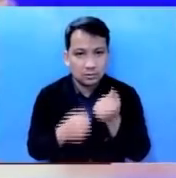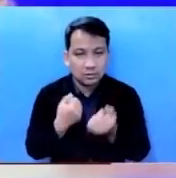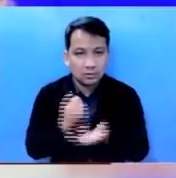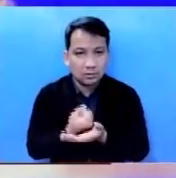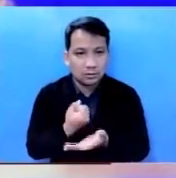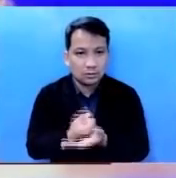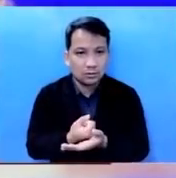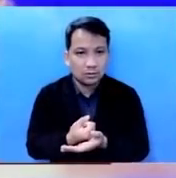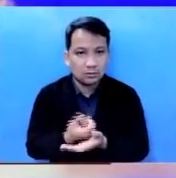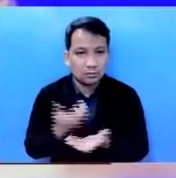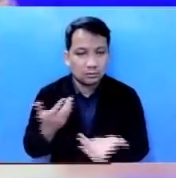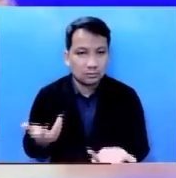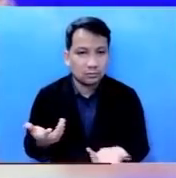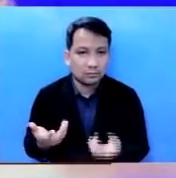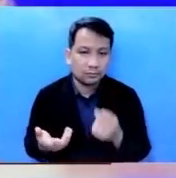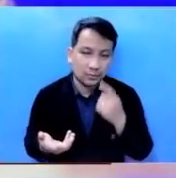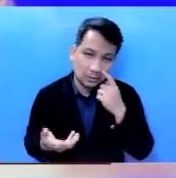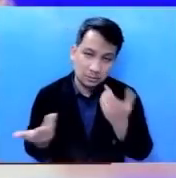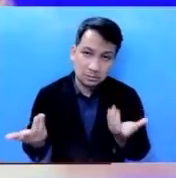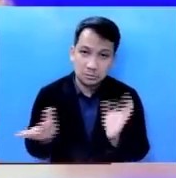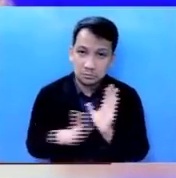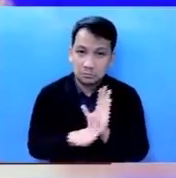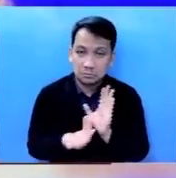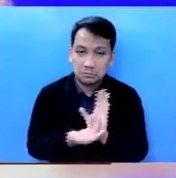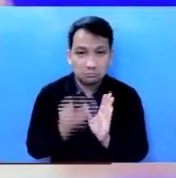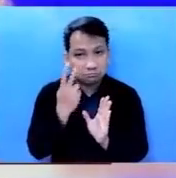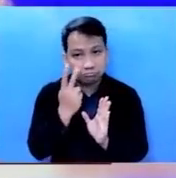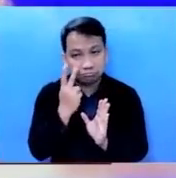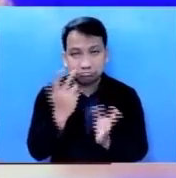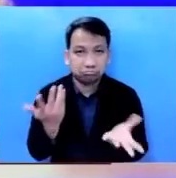hanggang ngayon, wala naman silang nakita.